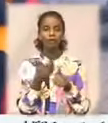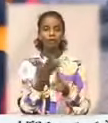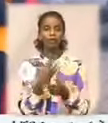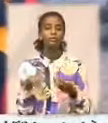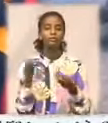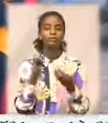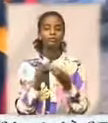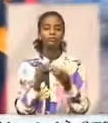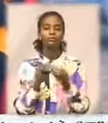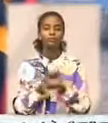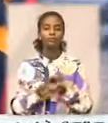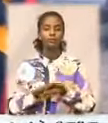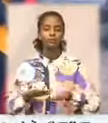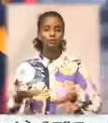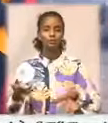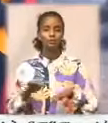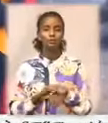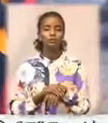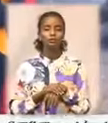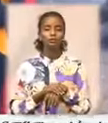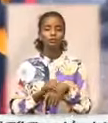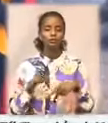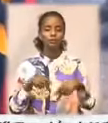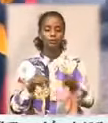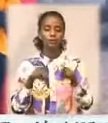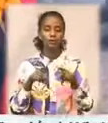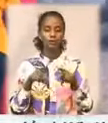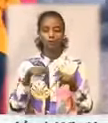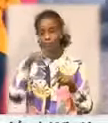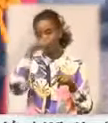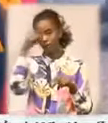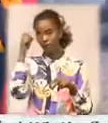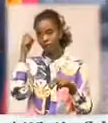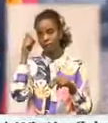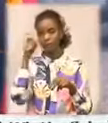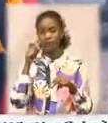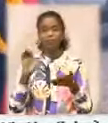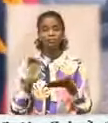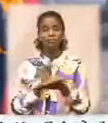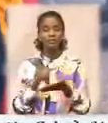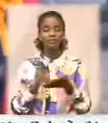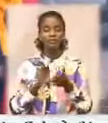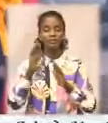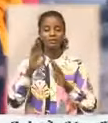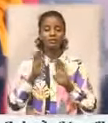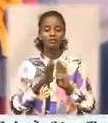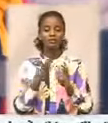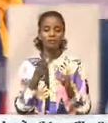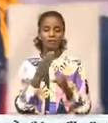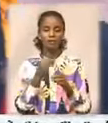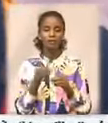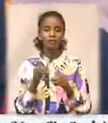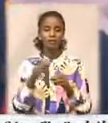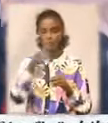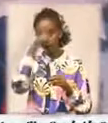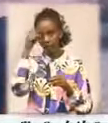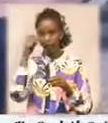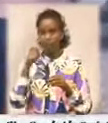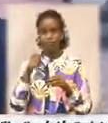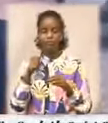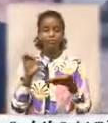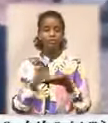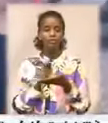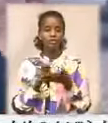ተጨማሪ መሬቶችን በመኸር እርሻ የበልግን ምርት ክፍተት ሊሞላ የበልግን የምርት ጉድለት